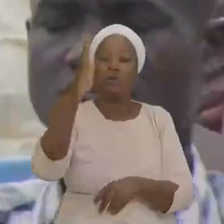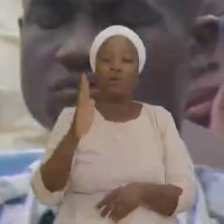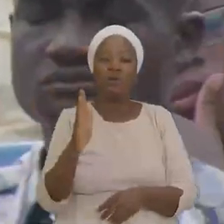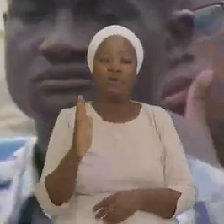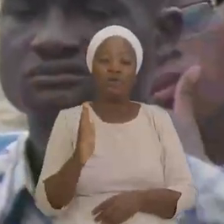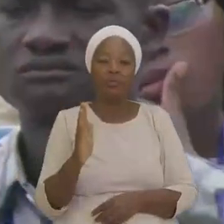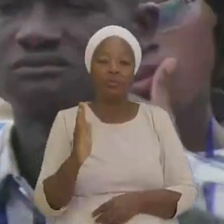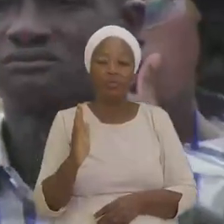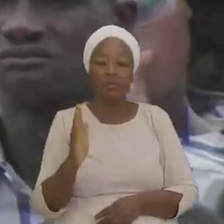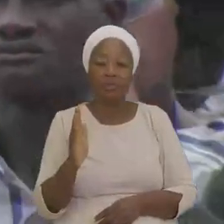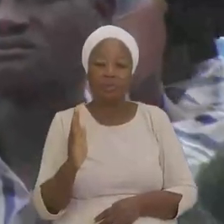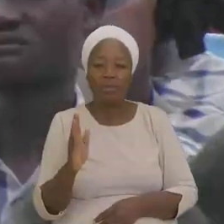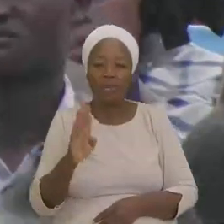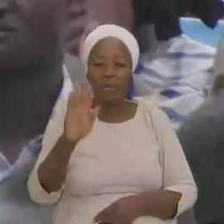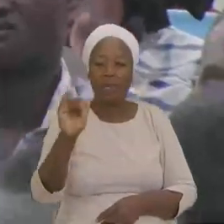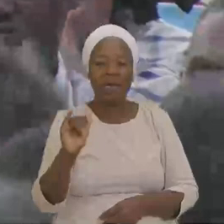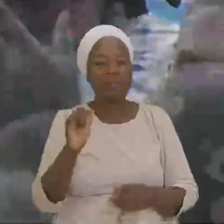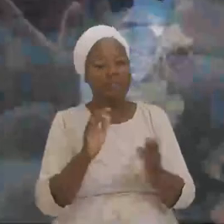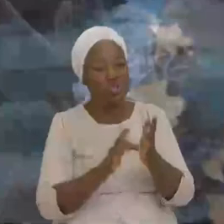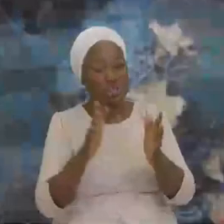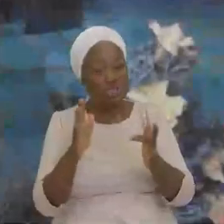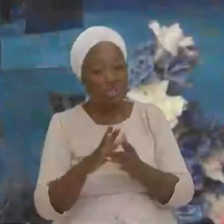prophète final venu de Dieu.